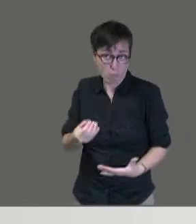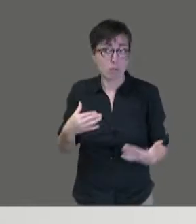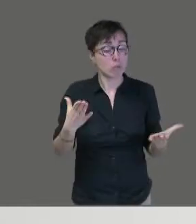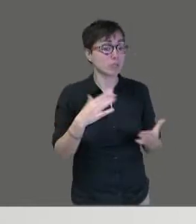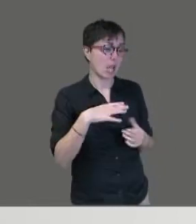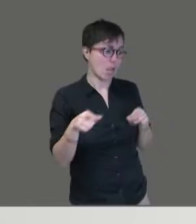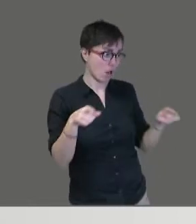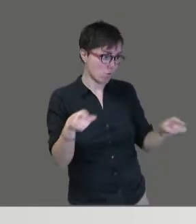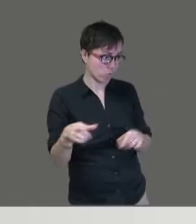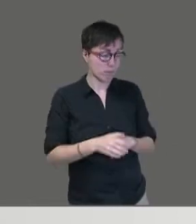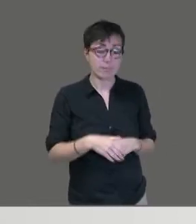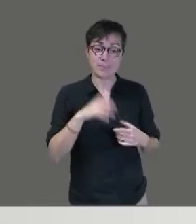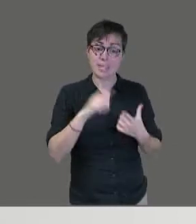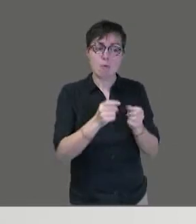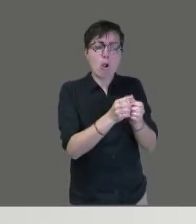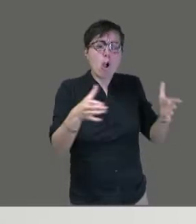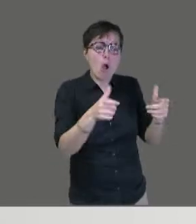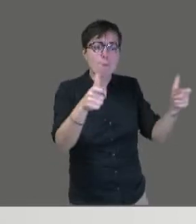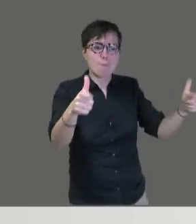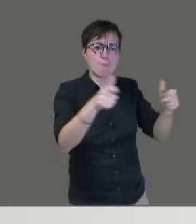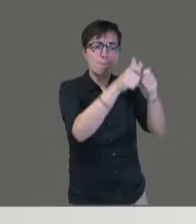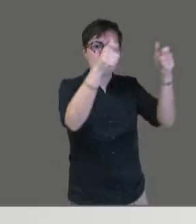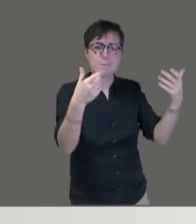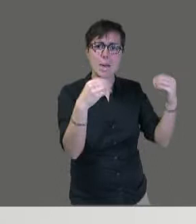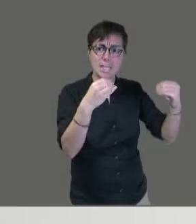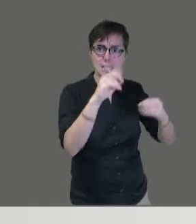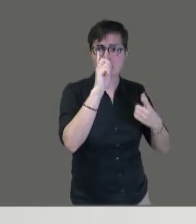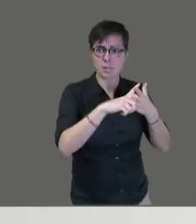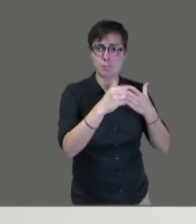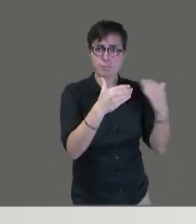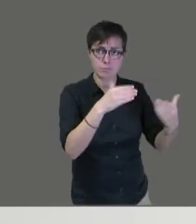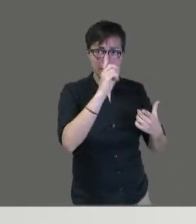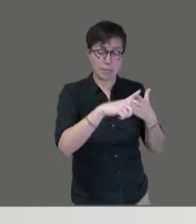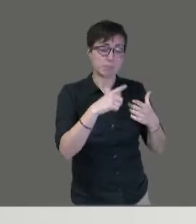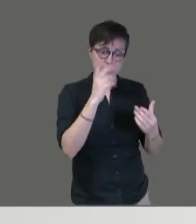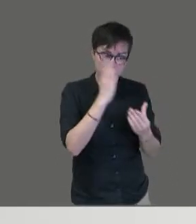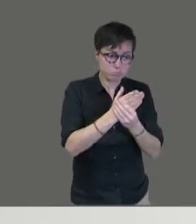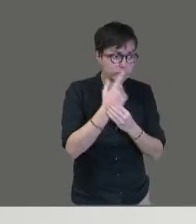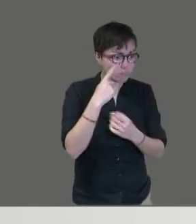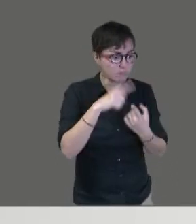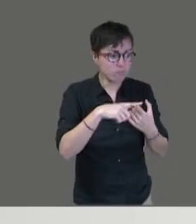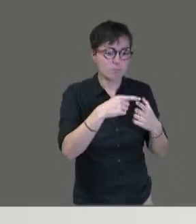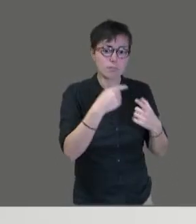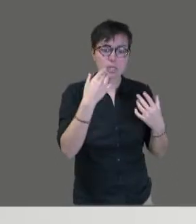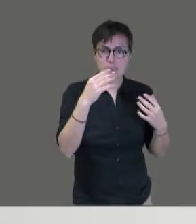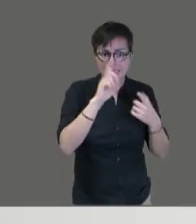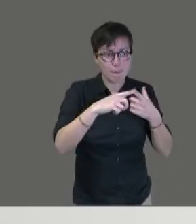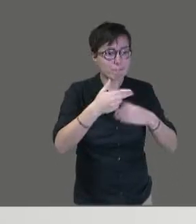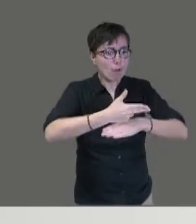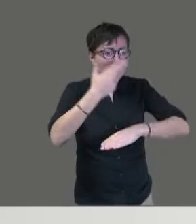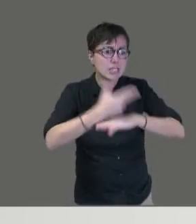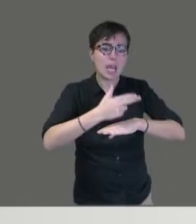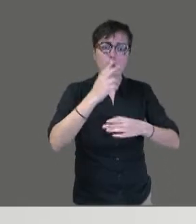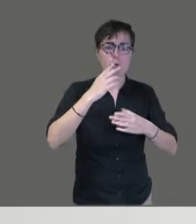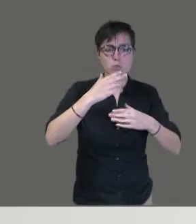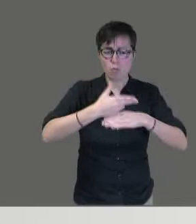l'autre. La grande distribution jouit d'avantages comparatifs rédhibitoires. Accès direct au moins-disant mondial sans même une frontière ou un taux de douane pour les